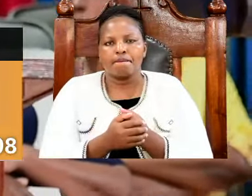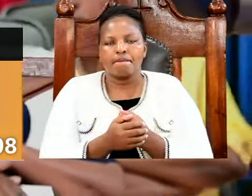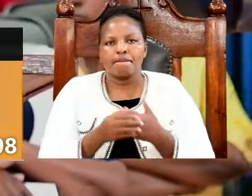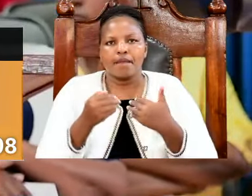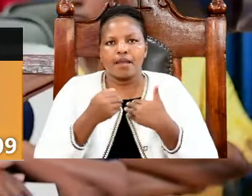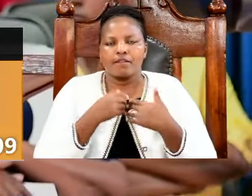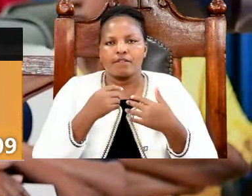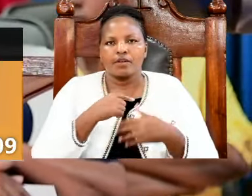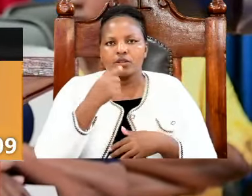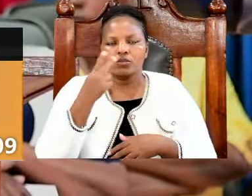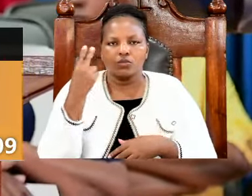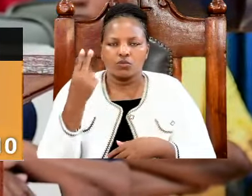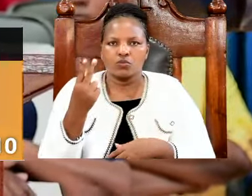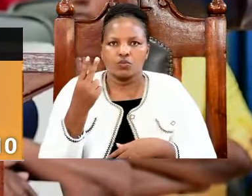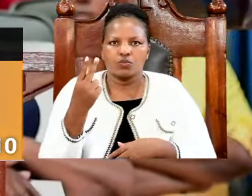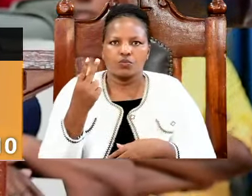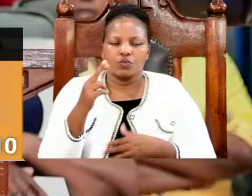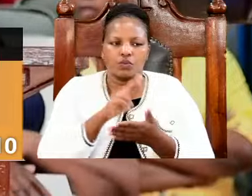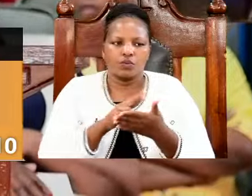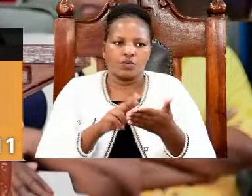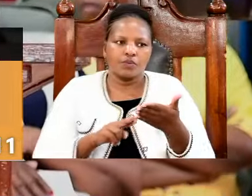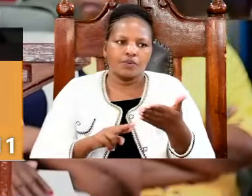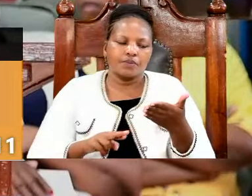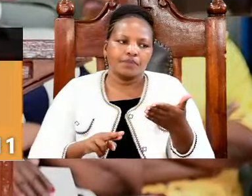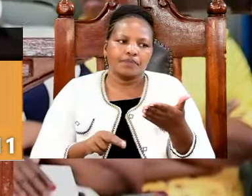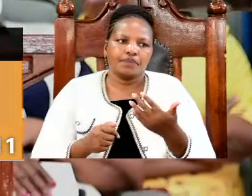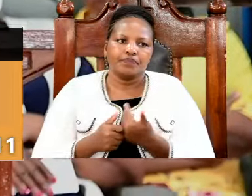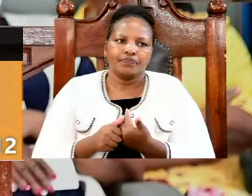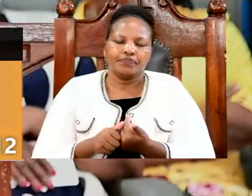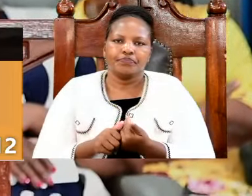na tangazo mbili na nitasoma vile siko.